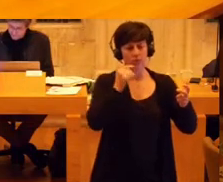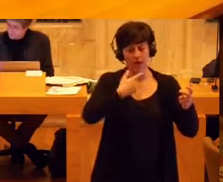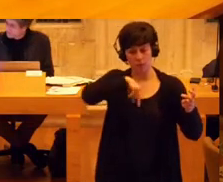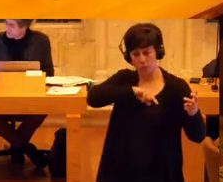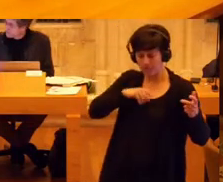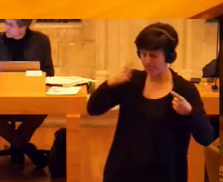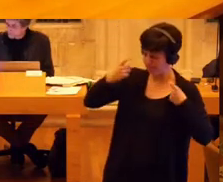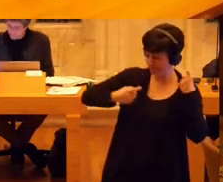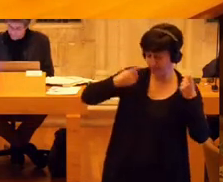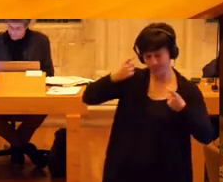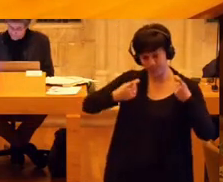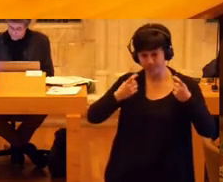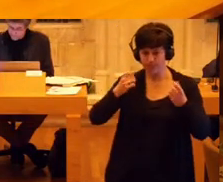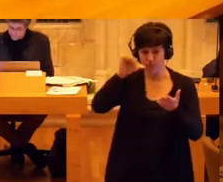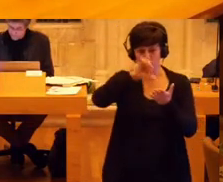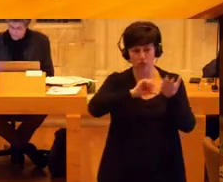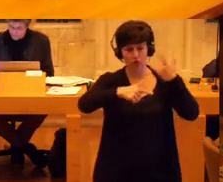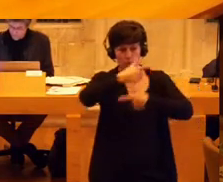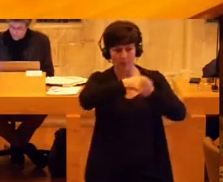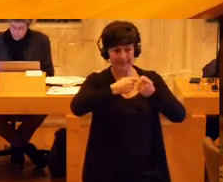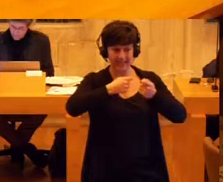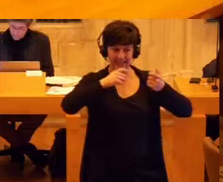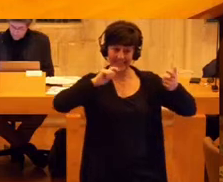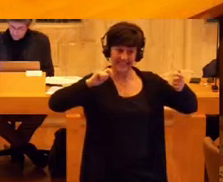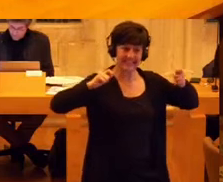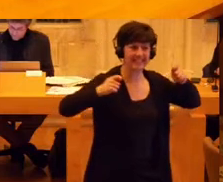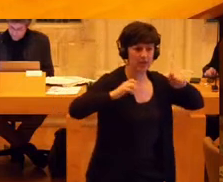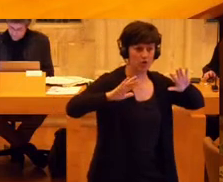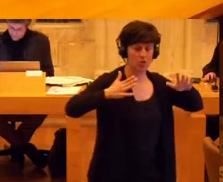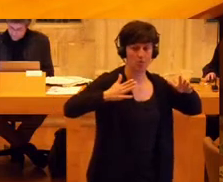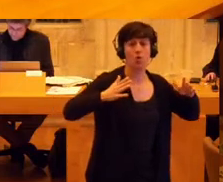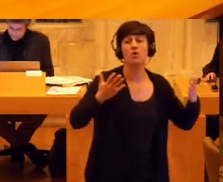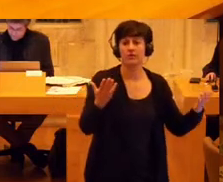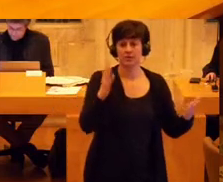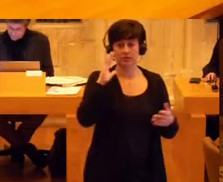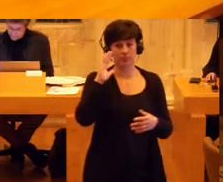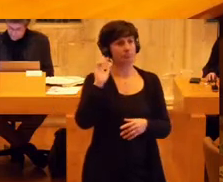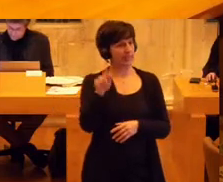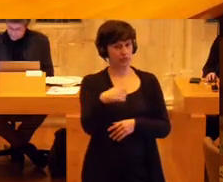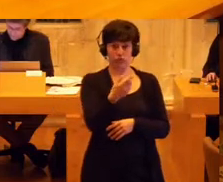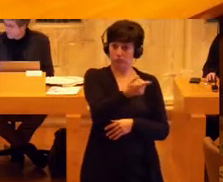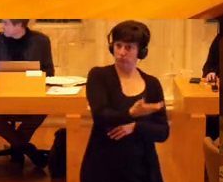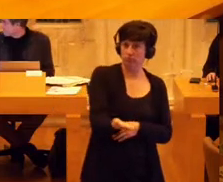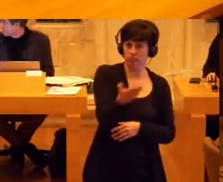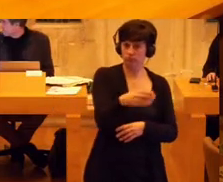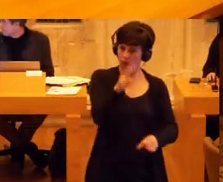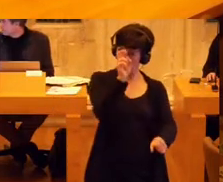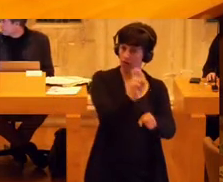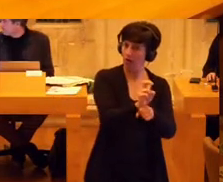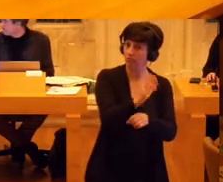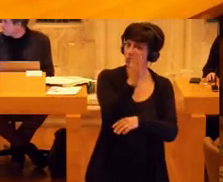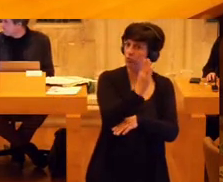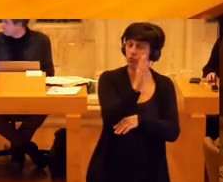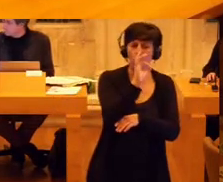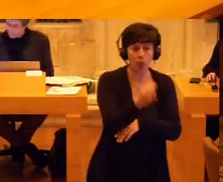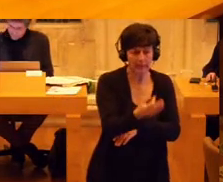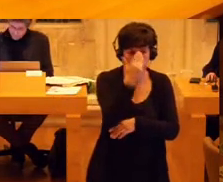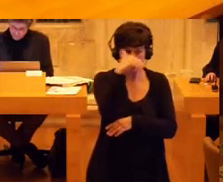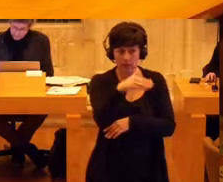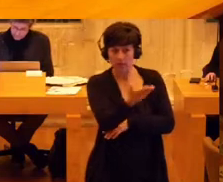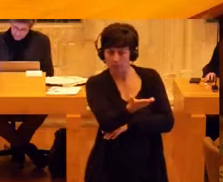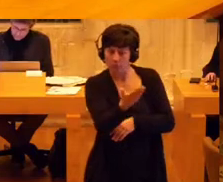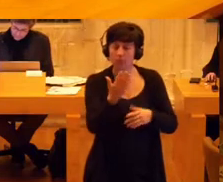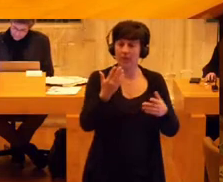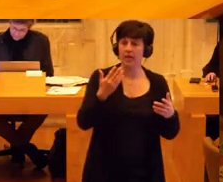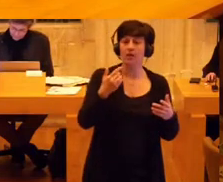la restructuration de ce centre commercial. Donc on doit réfléchir évidemment au maintien de cette offre, hein, très clairement, du centre commercial. Il n'est